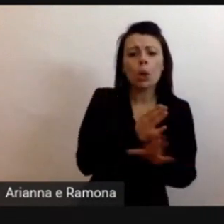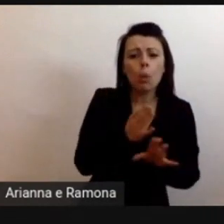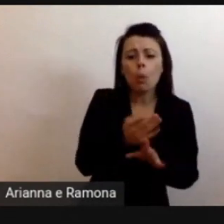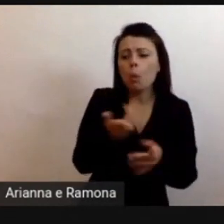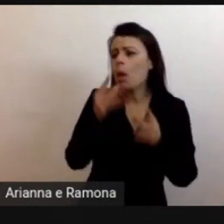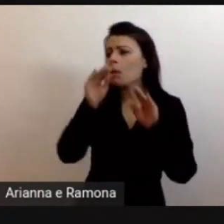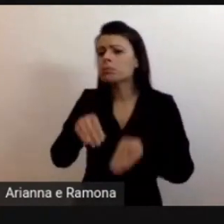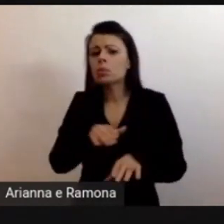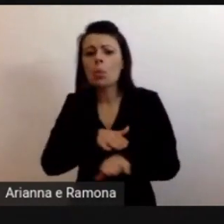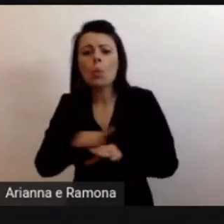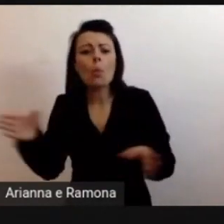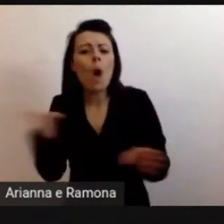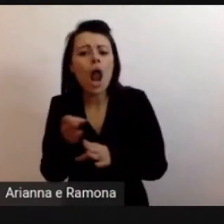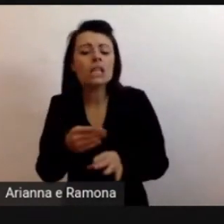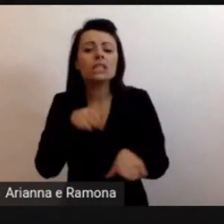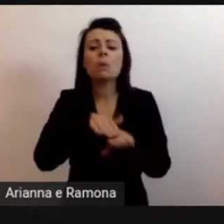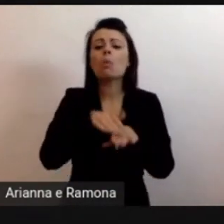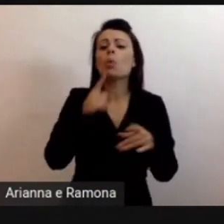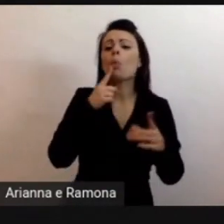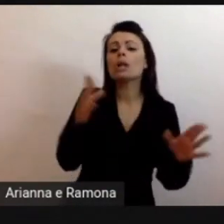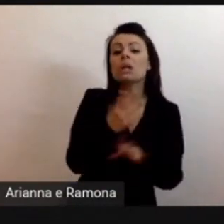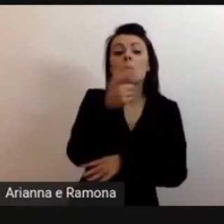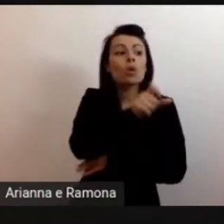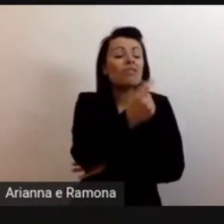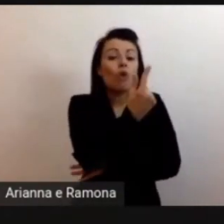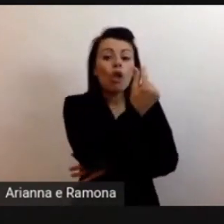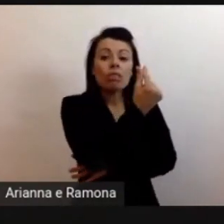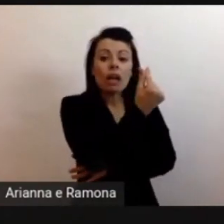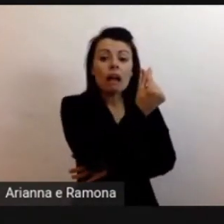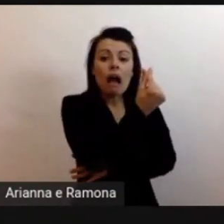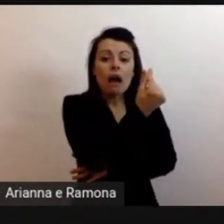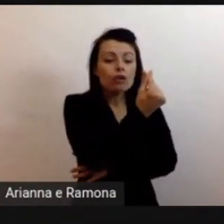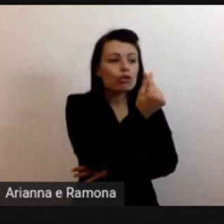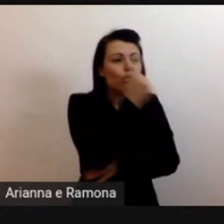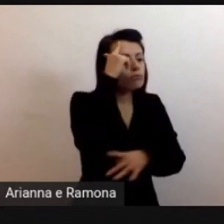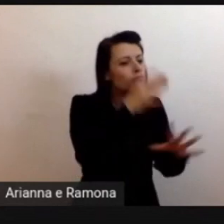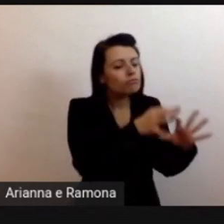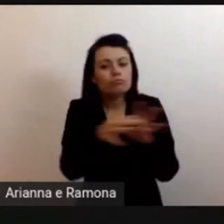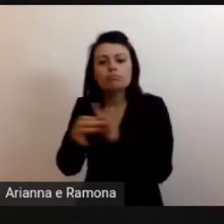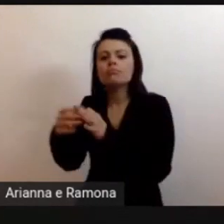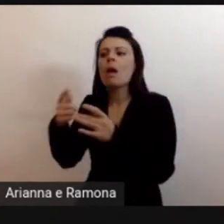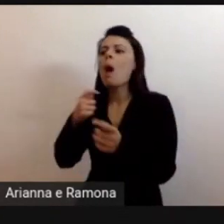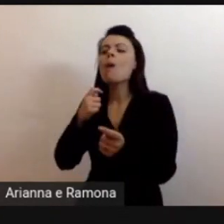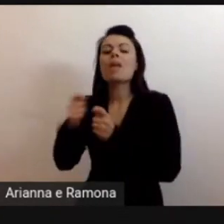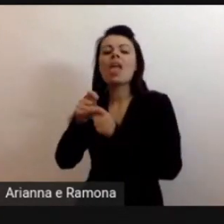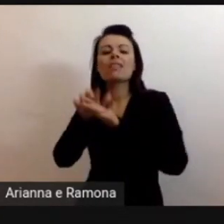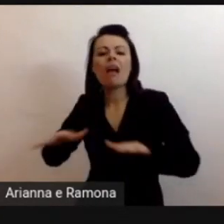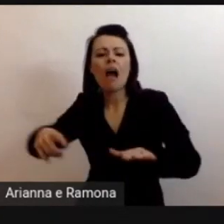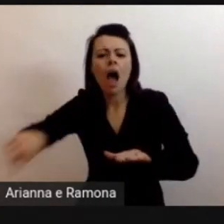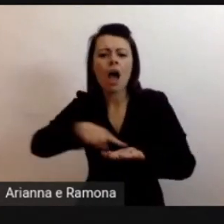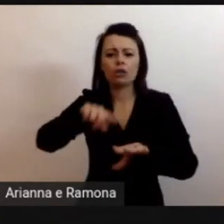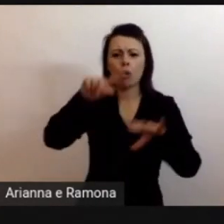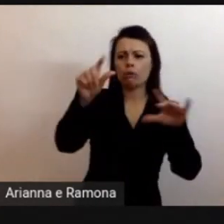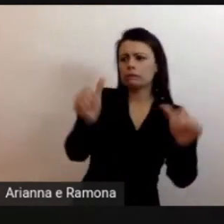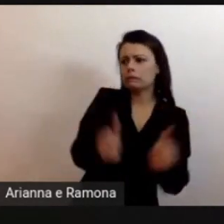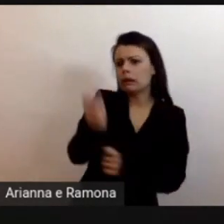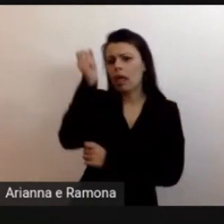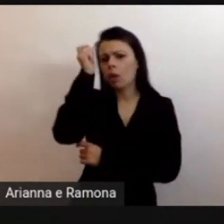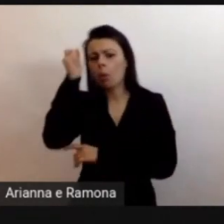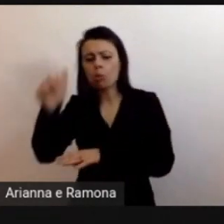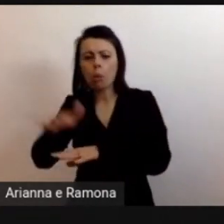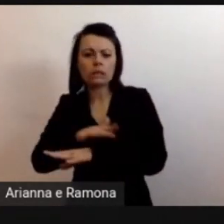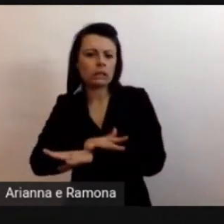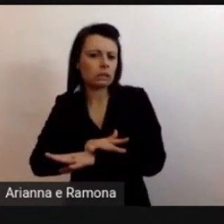che futile cretine perché il denaro segue la logica del mercato che non necessariamente a che fare con skill e cultura e sensibilità